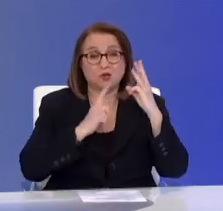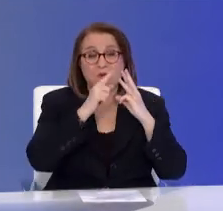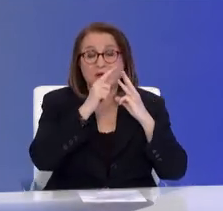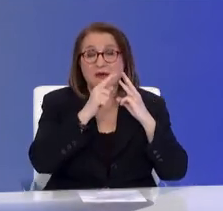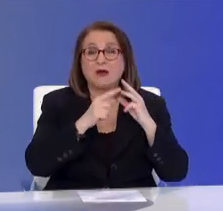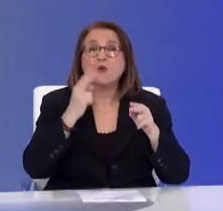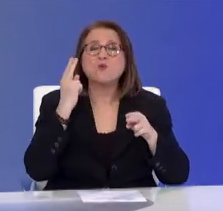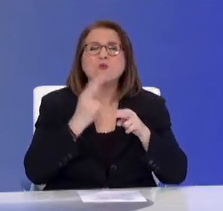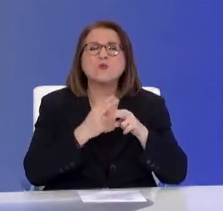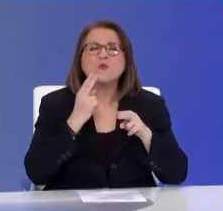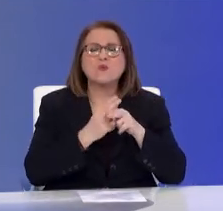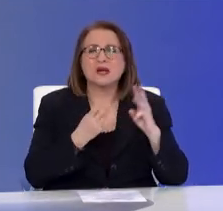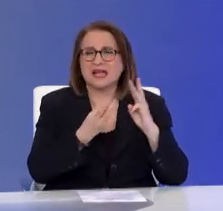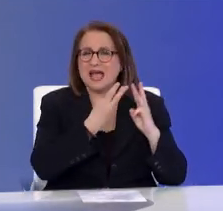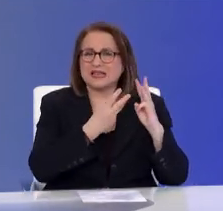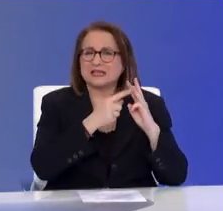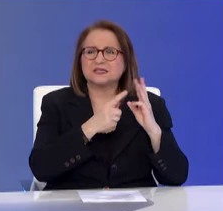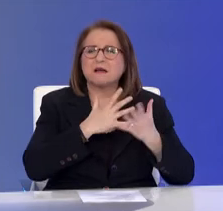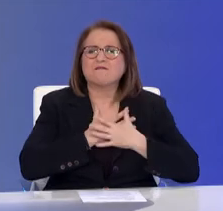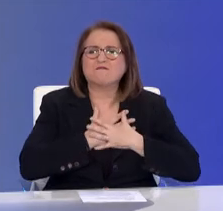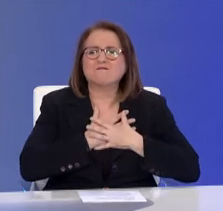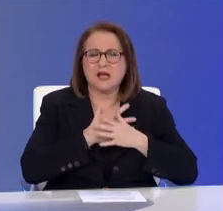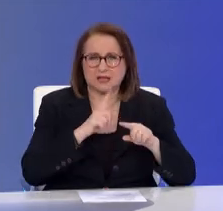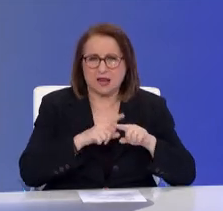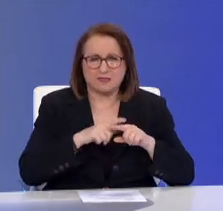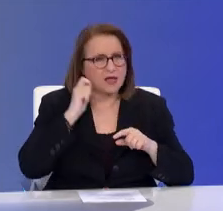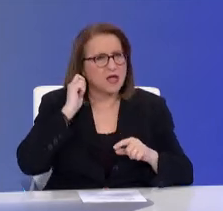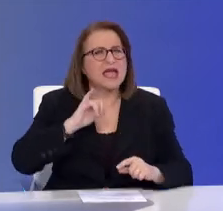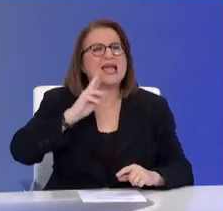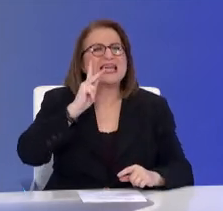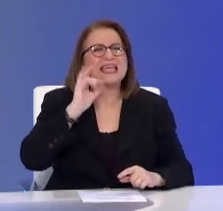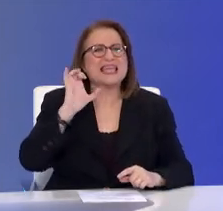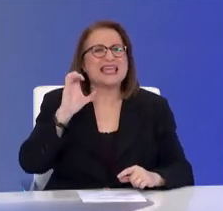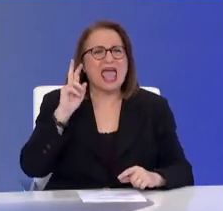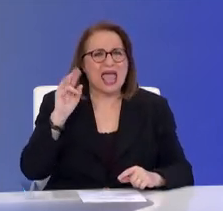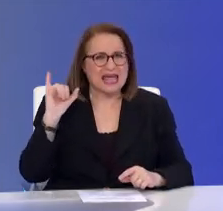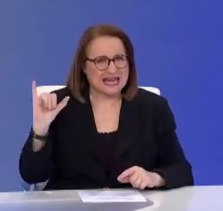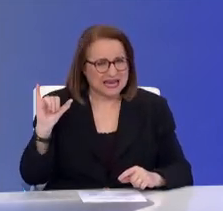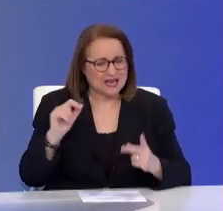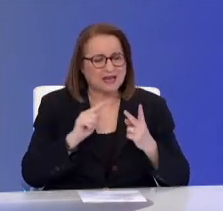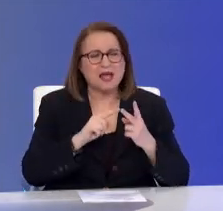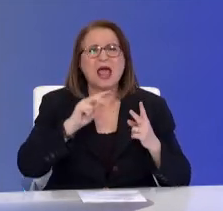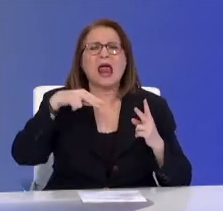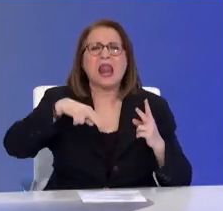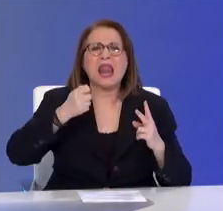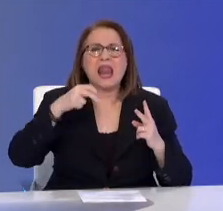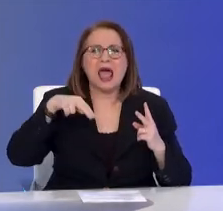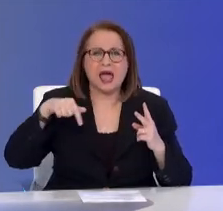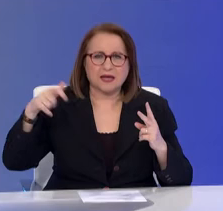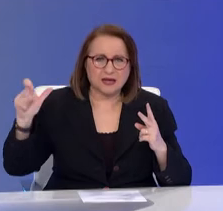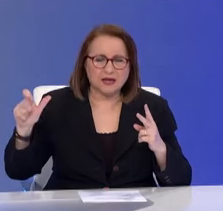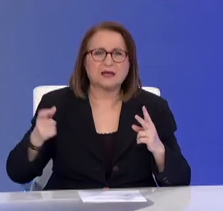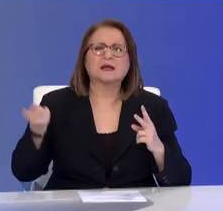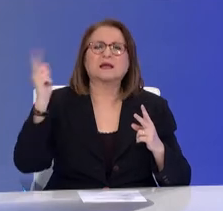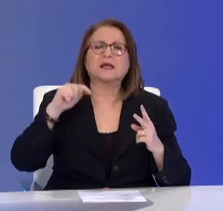επιφανείς φιλέλληνες, τον κύριο Τζον Κέρι, τον κύριο Ζακ Λάγκ και τον κύριο